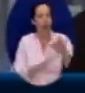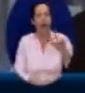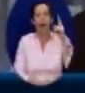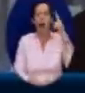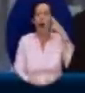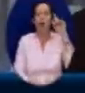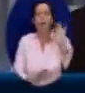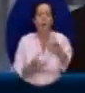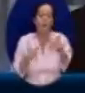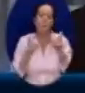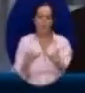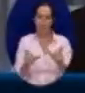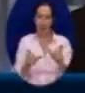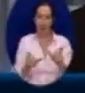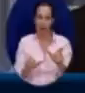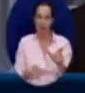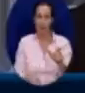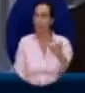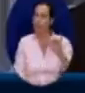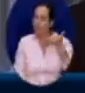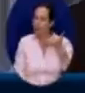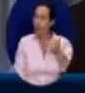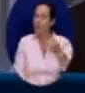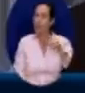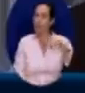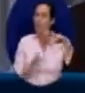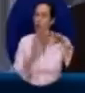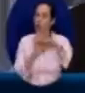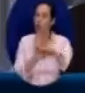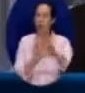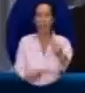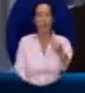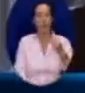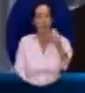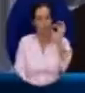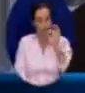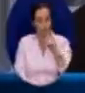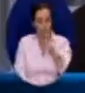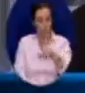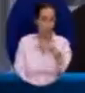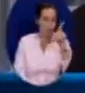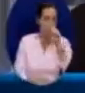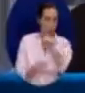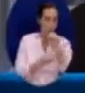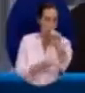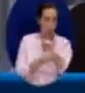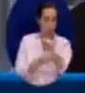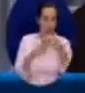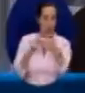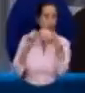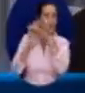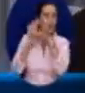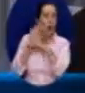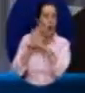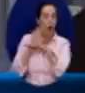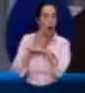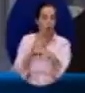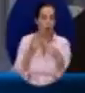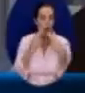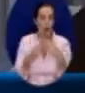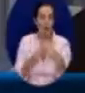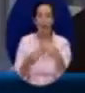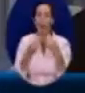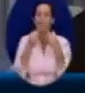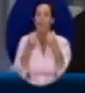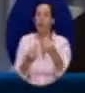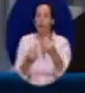באמת מניעה. זאת אומרת, כן, יש, צריך שיהיה חוק שאם נפגעת, את יכולה ללכת ולהתלונן לפי חוק שנותן לך מענה,